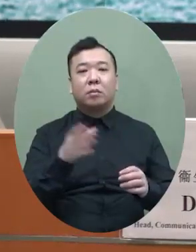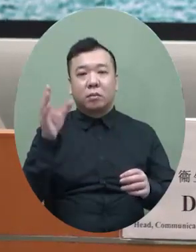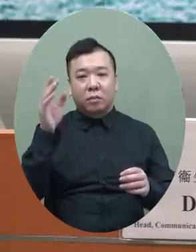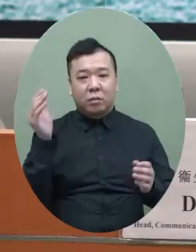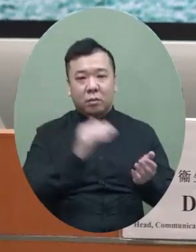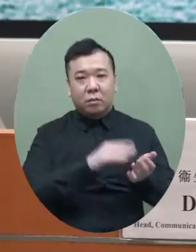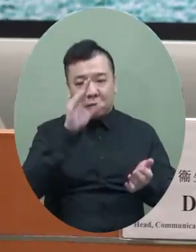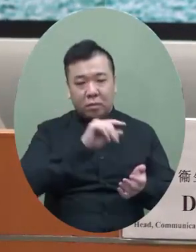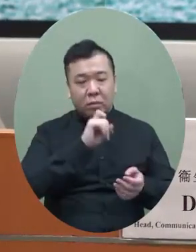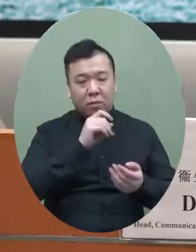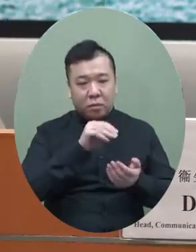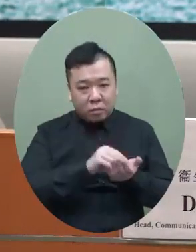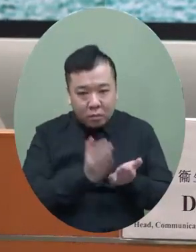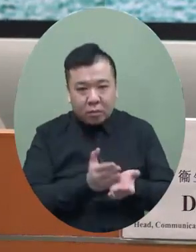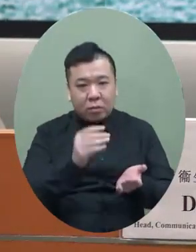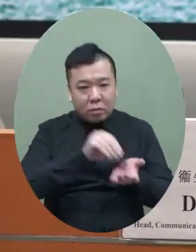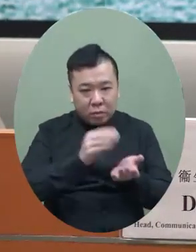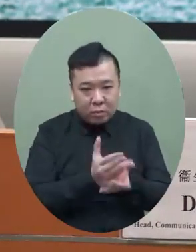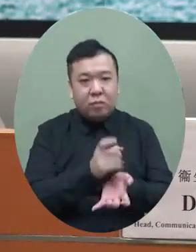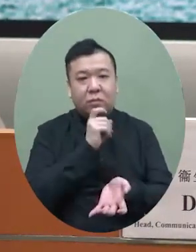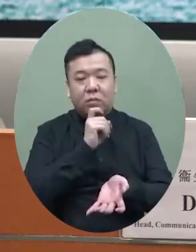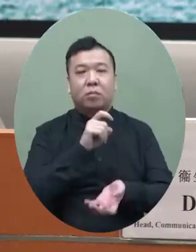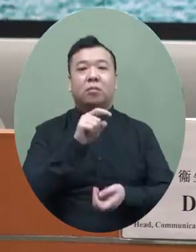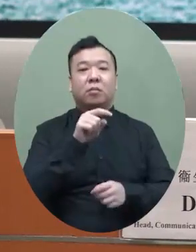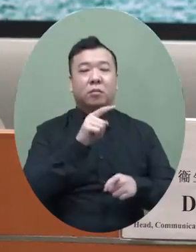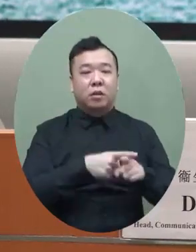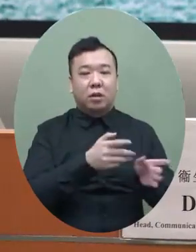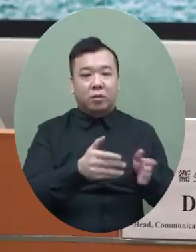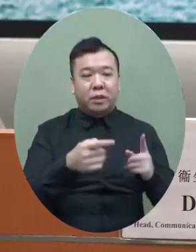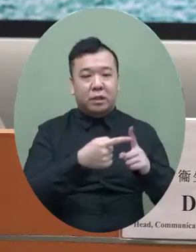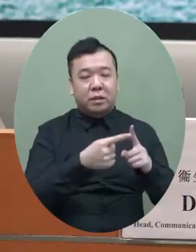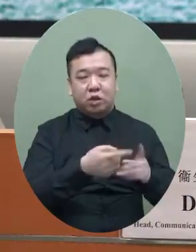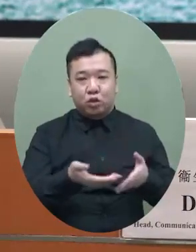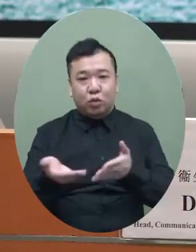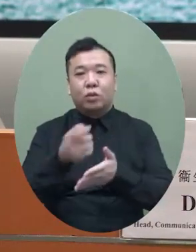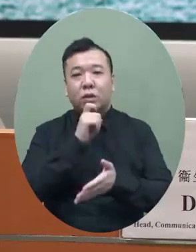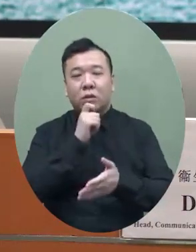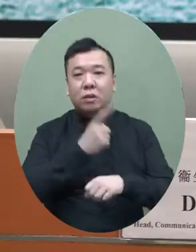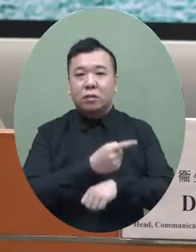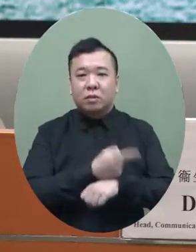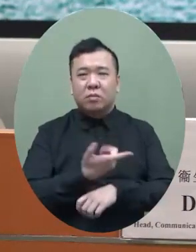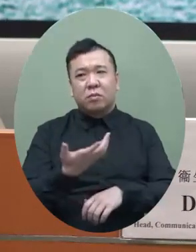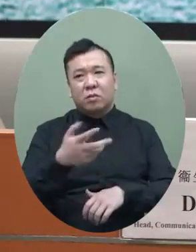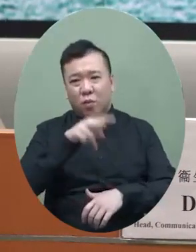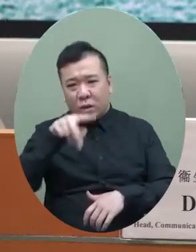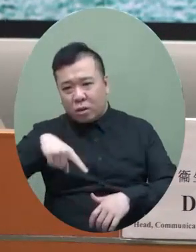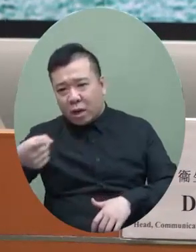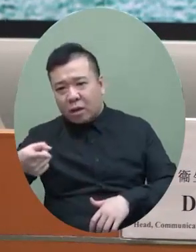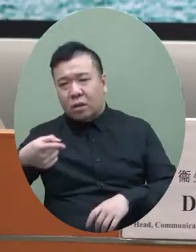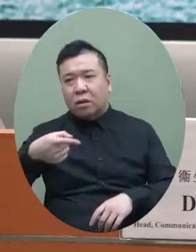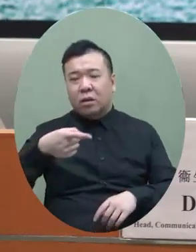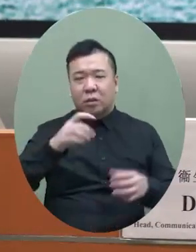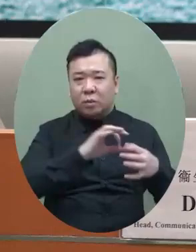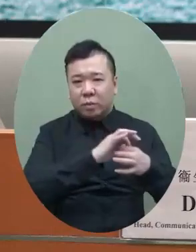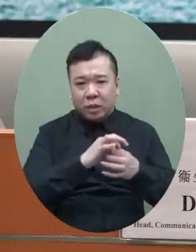黑都有確診啦，咁所以就昨日就已經安排咗啲人士就送去檢疫中心，就暫時就冇話揾到其他